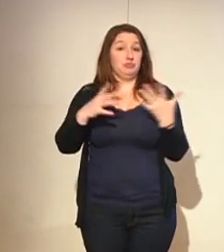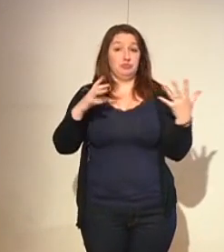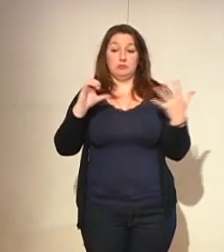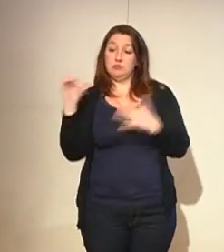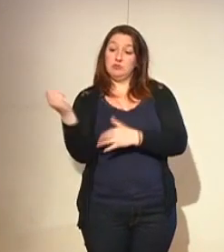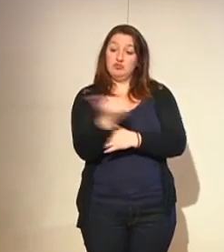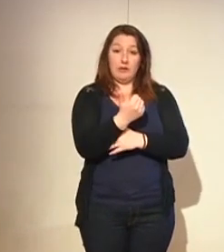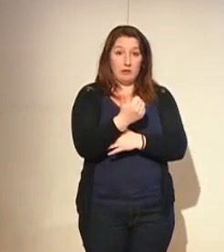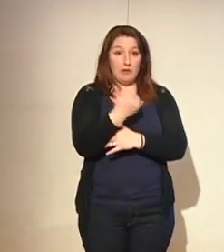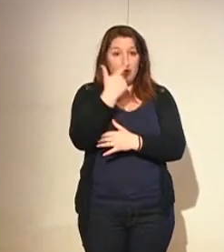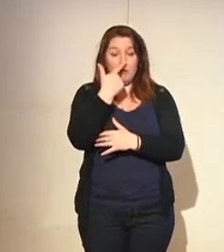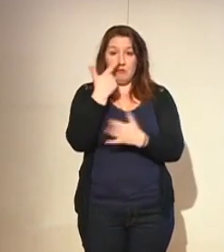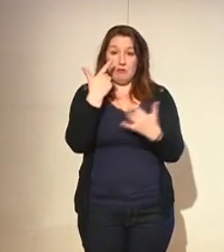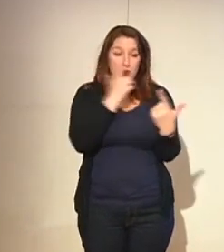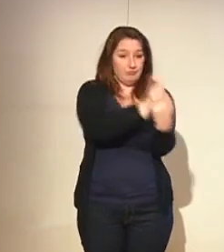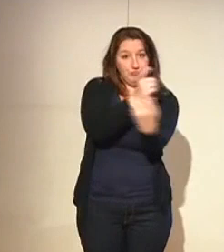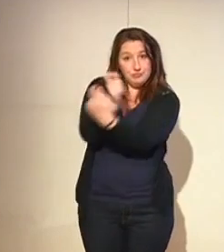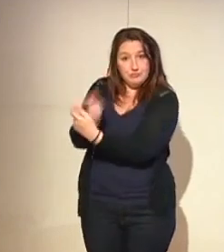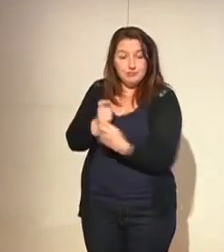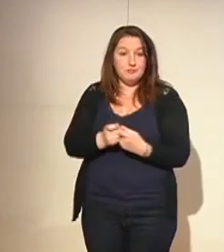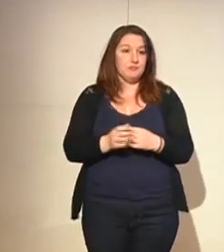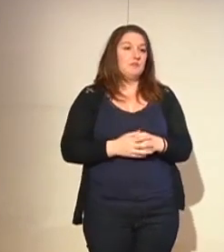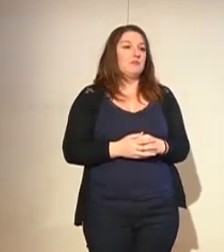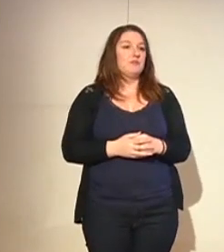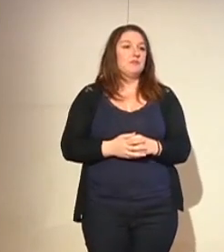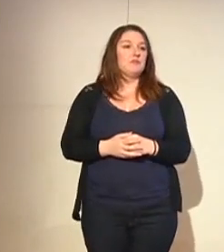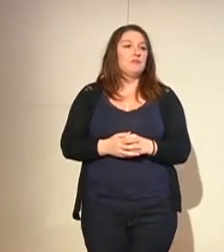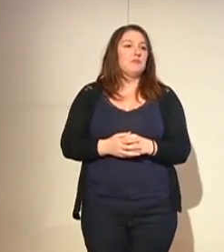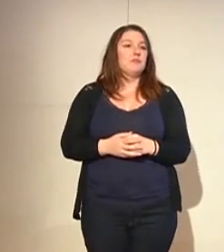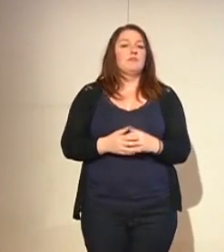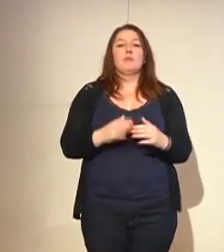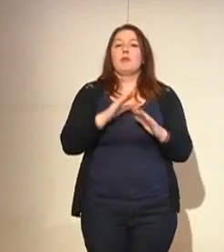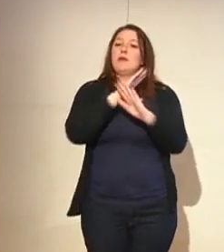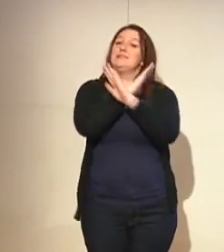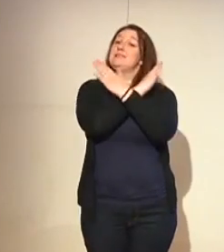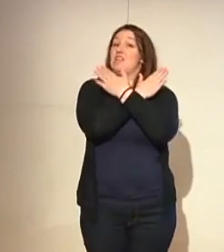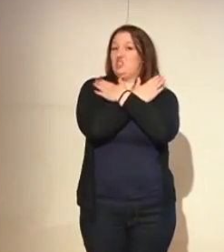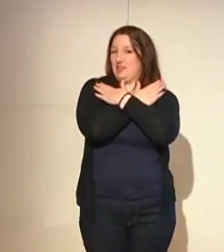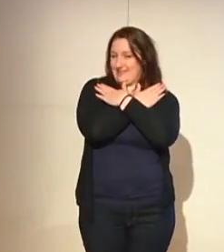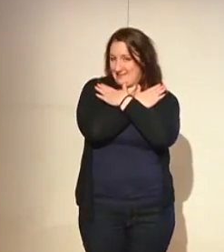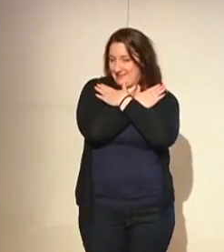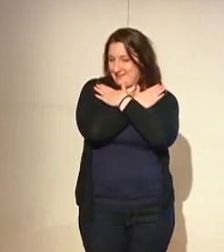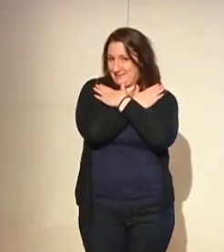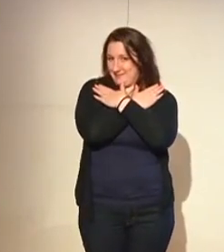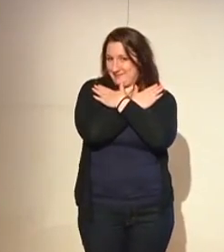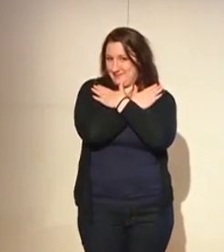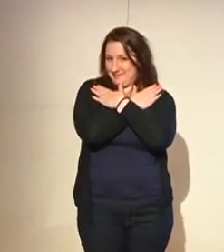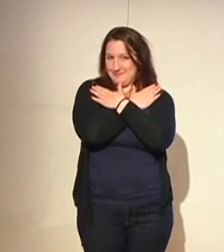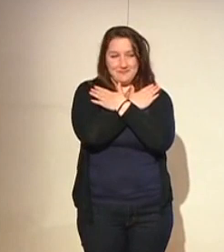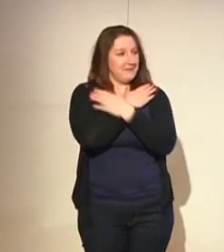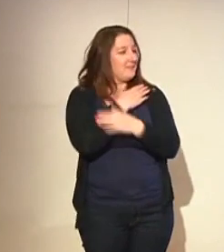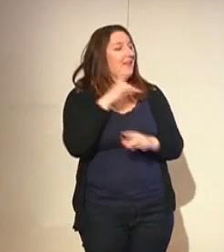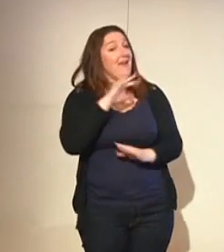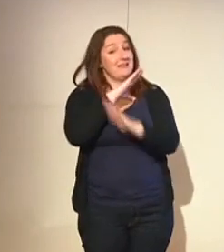soi couvert et donc notre sagesse à